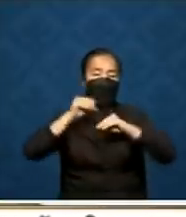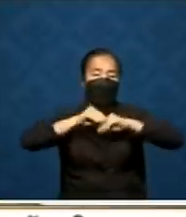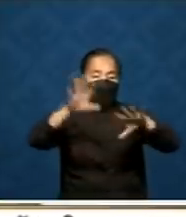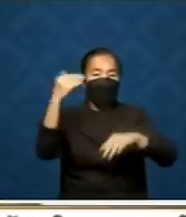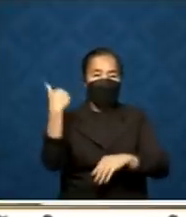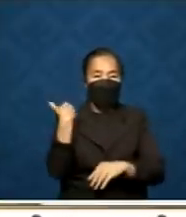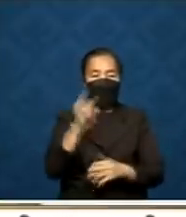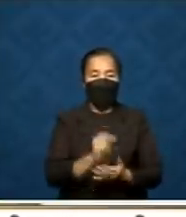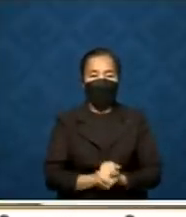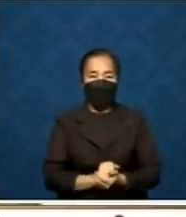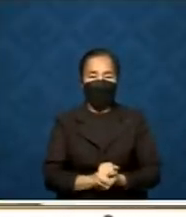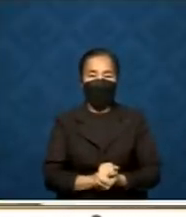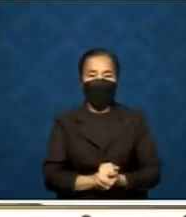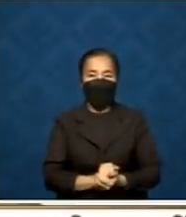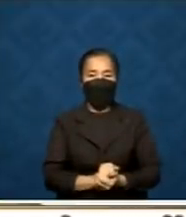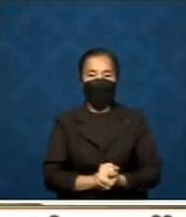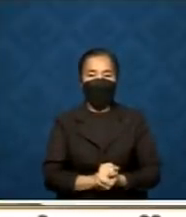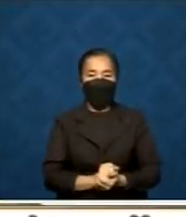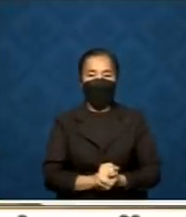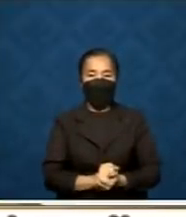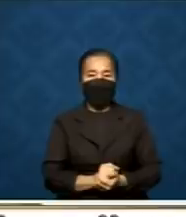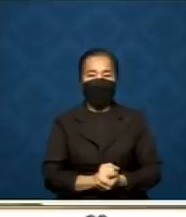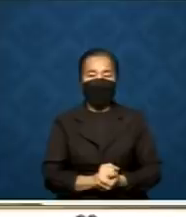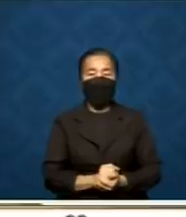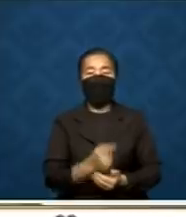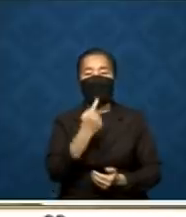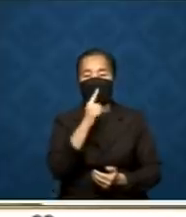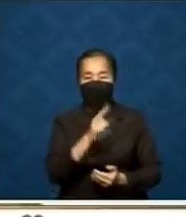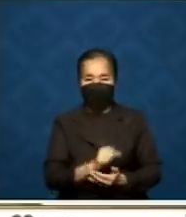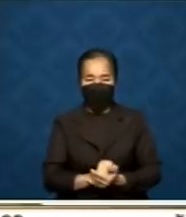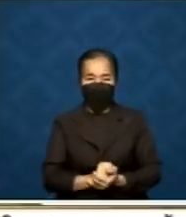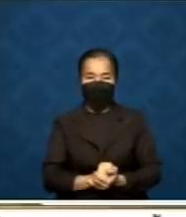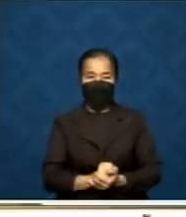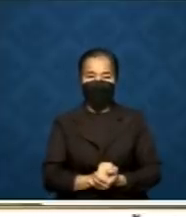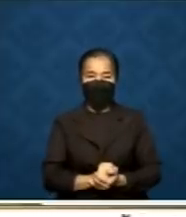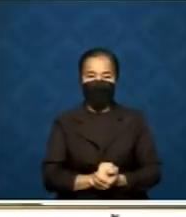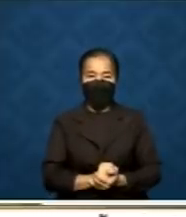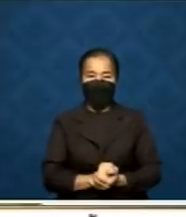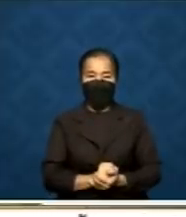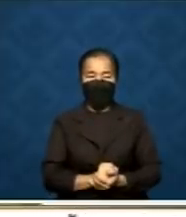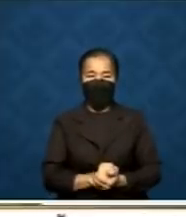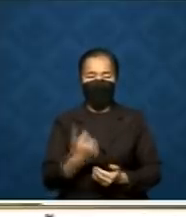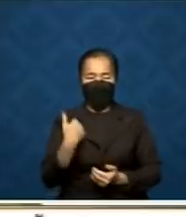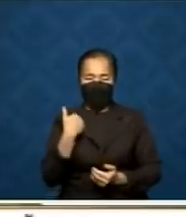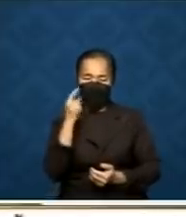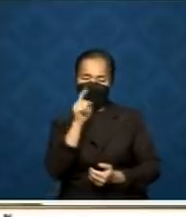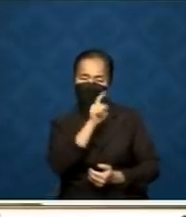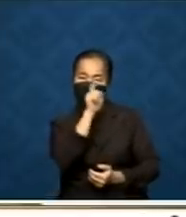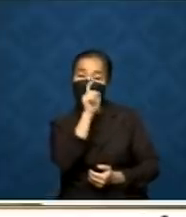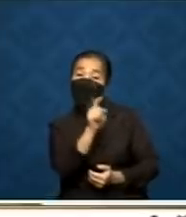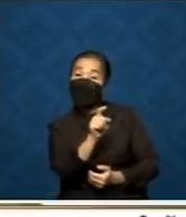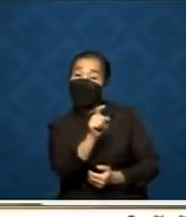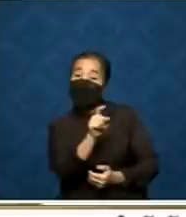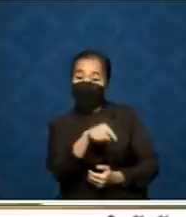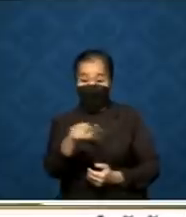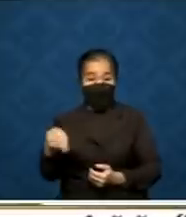บอกว่าไงครับและก็บอกว่าอ่ะก็มีพิรุจเขาเล่น